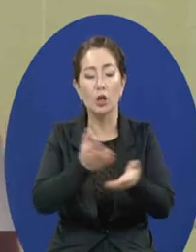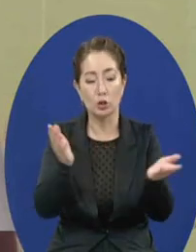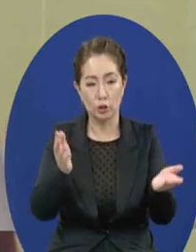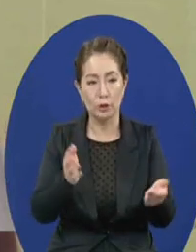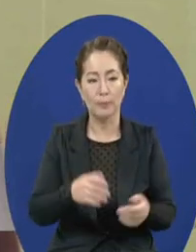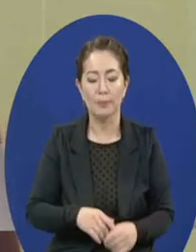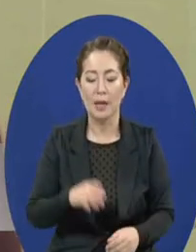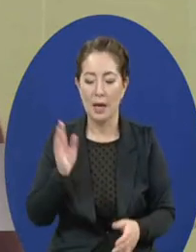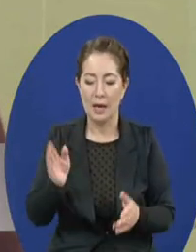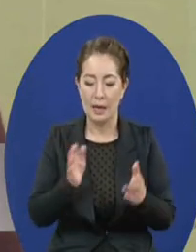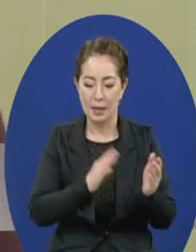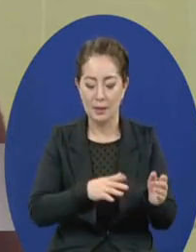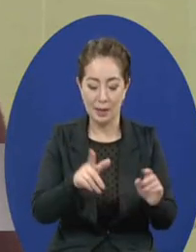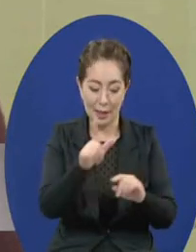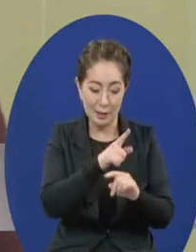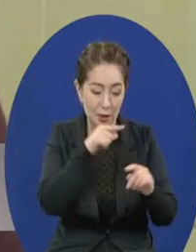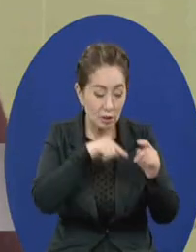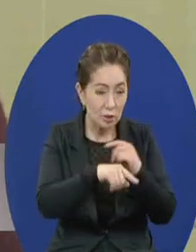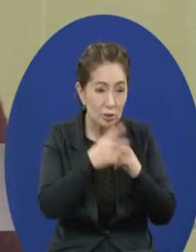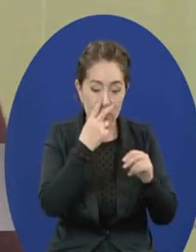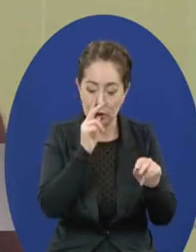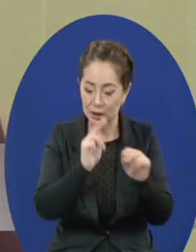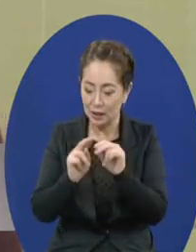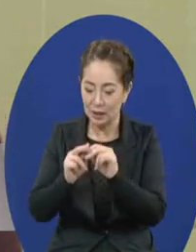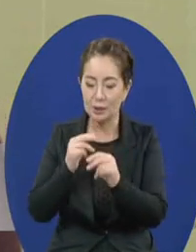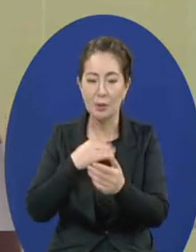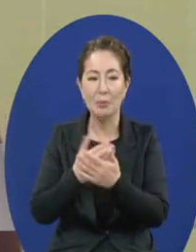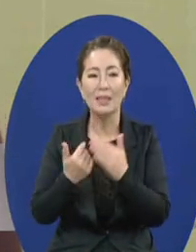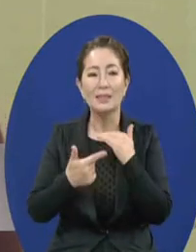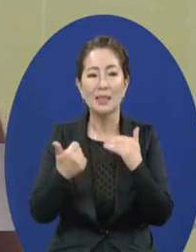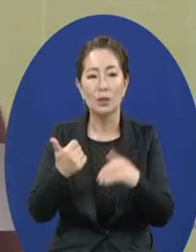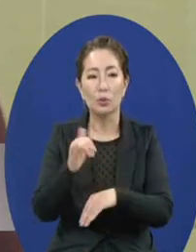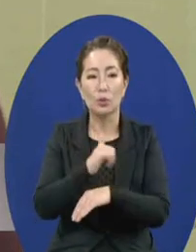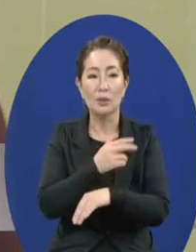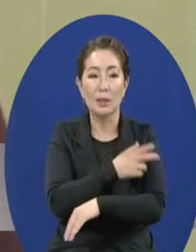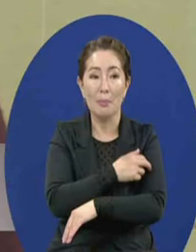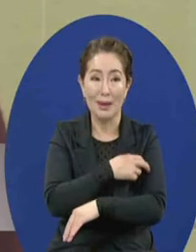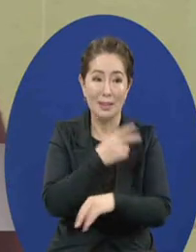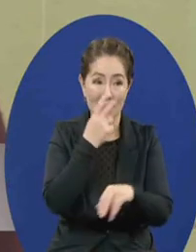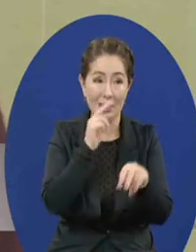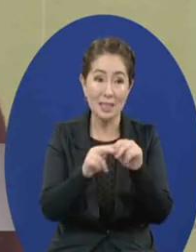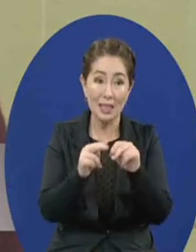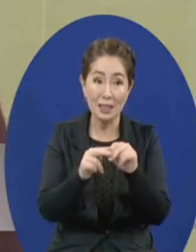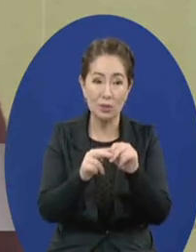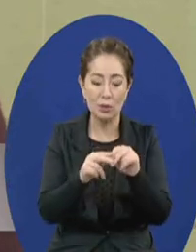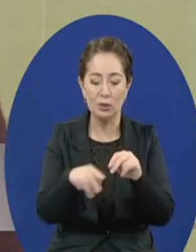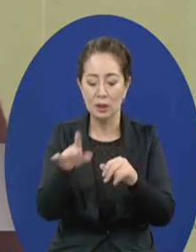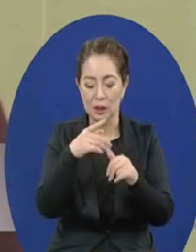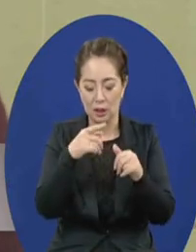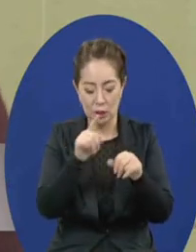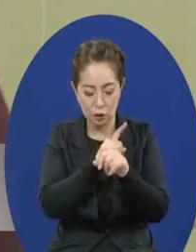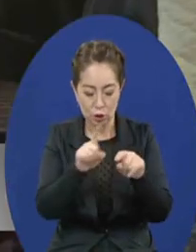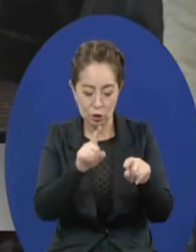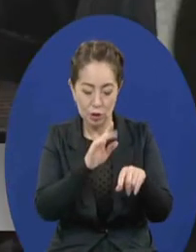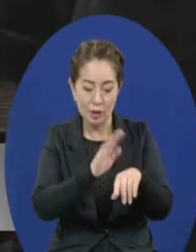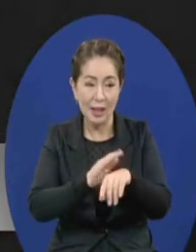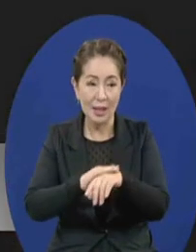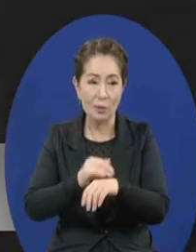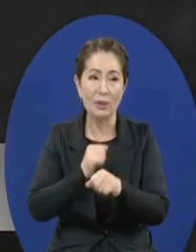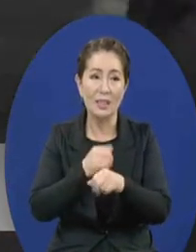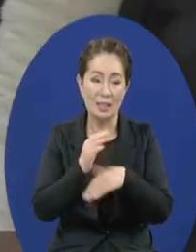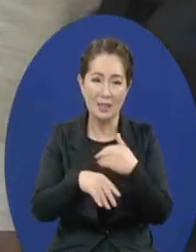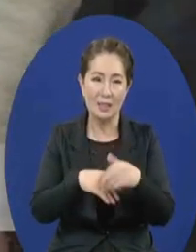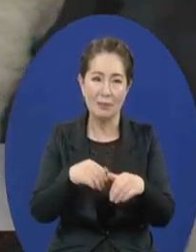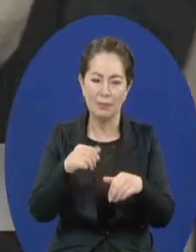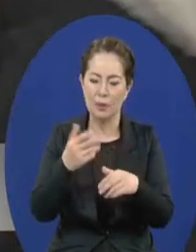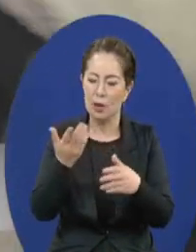хүргүүлсэн. Мөн одоо газар дээр нь очиж шалгалт хийдэг манай татвар болсон байцагчид тэгээд шаардлага хүргүүлж зөрчлийг арилгуулж ажиллаж байгаа.